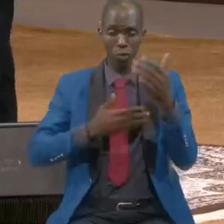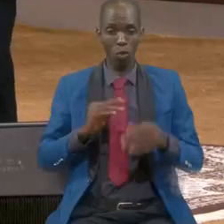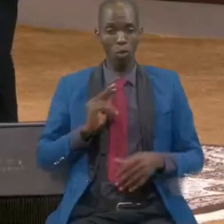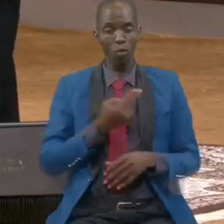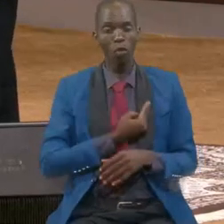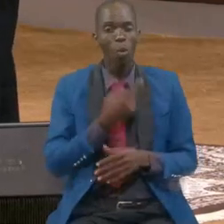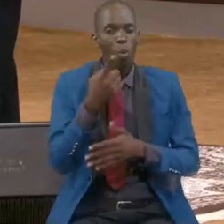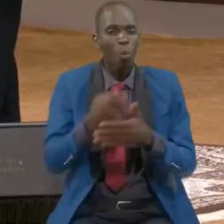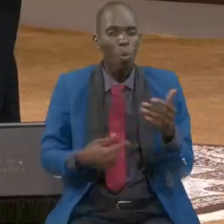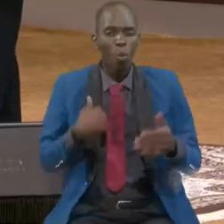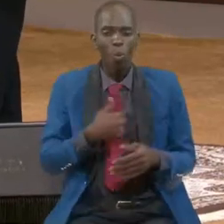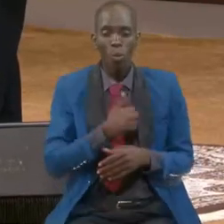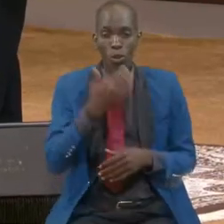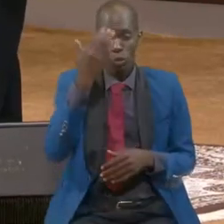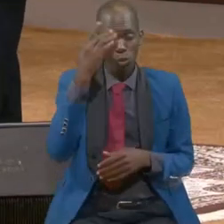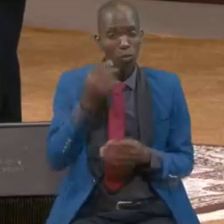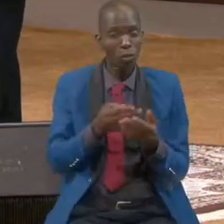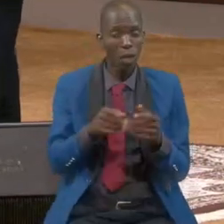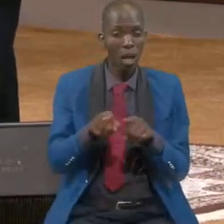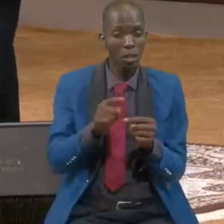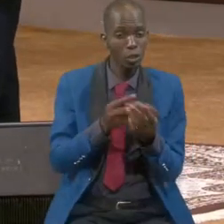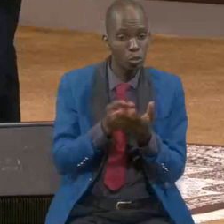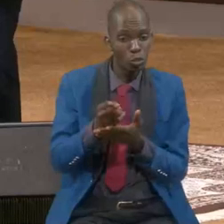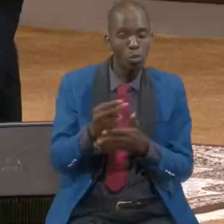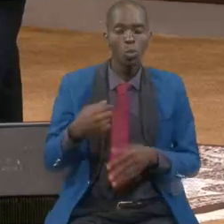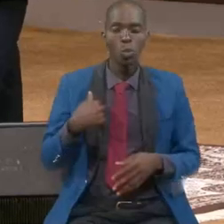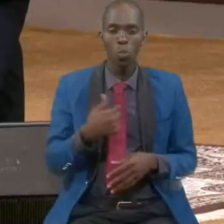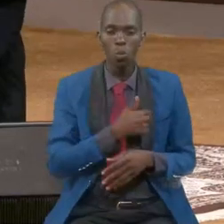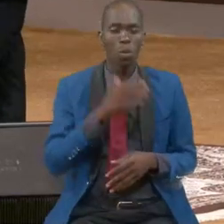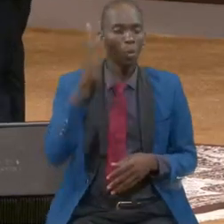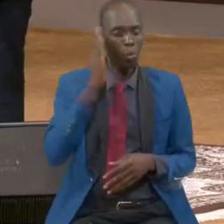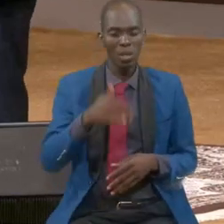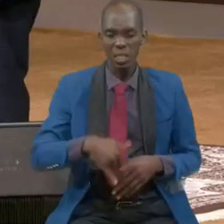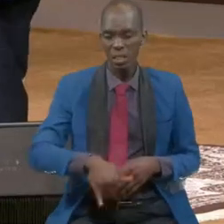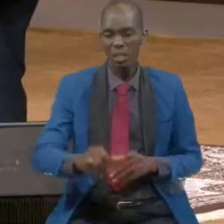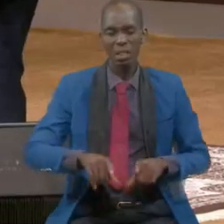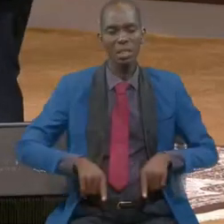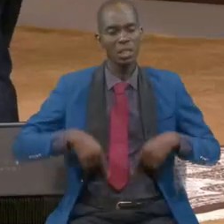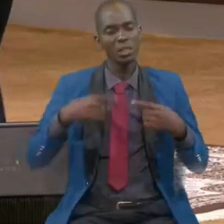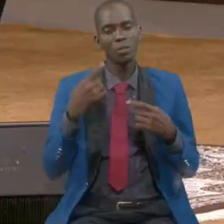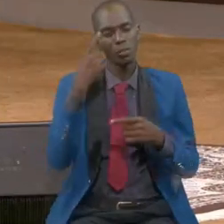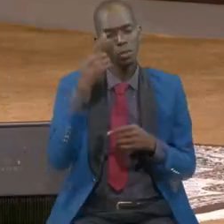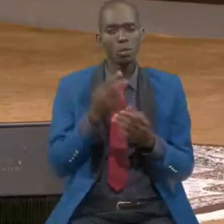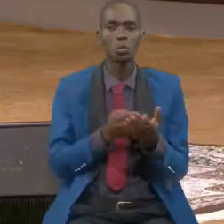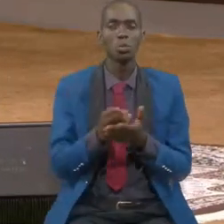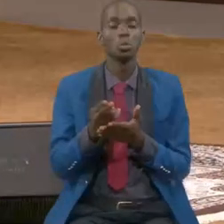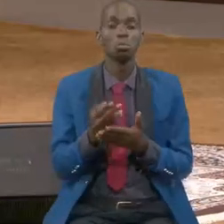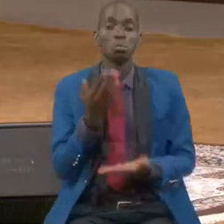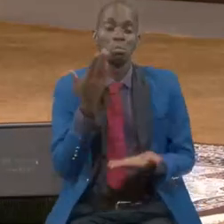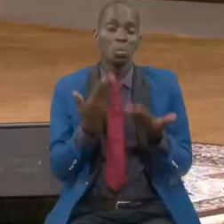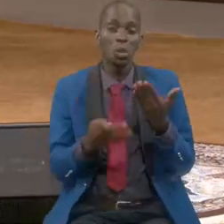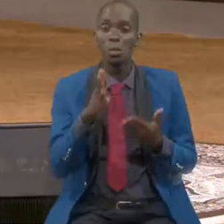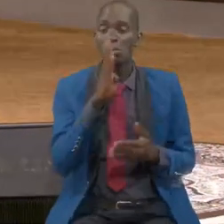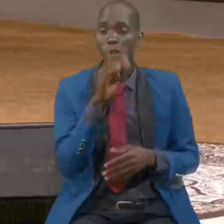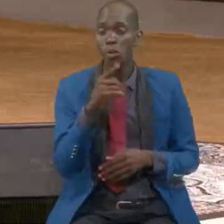connaissons, nous savons comme la vérité, la façon dont nous vivons pour la vérité, nous allons toujours vivre pour la vérité, pour dire, peut-être